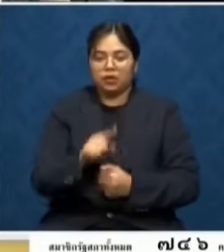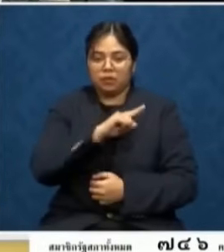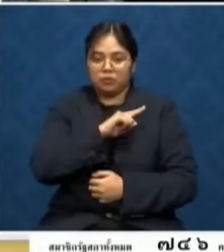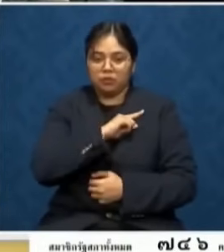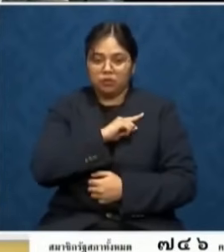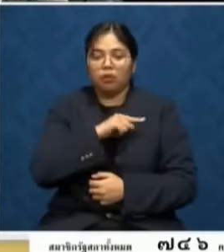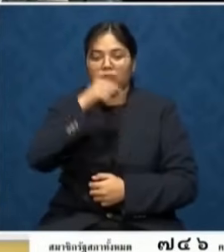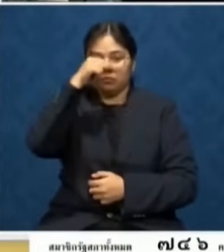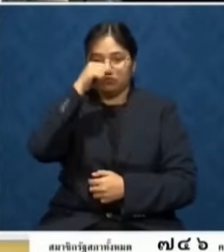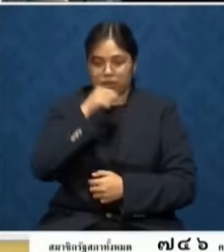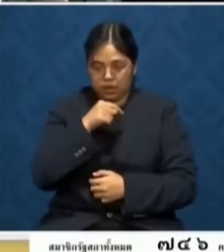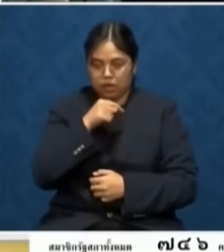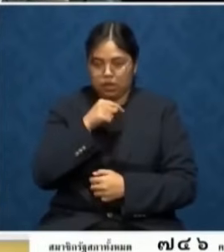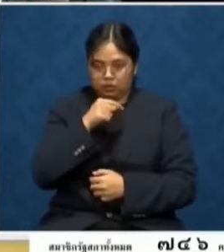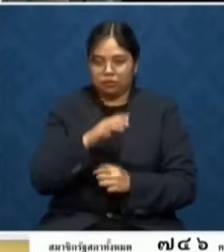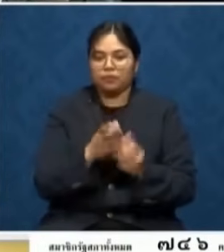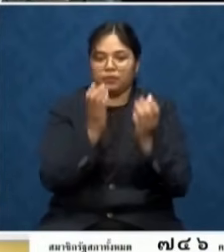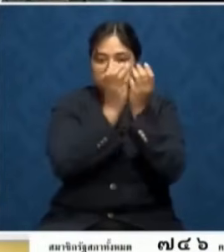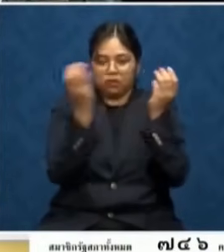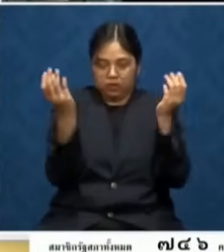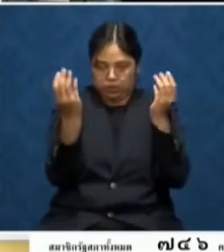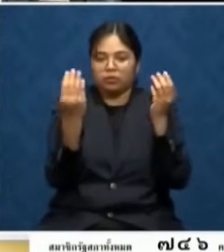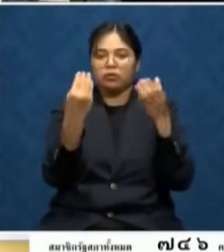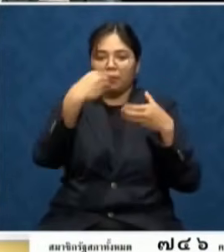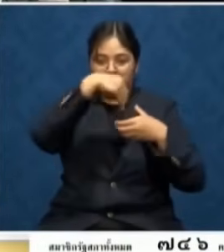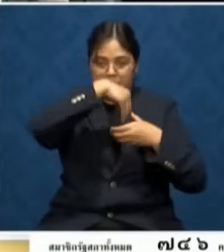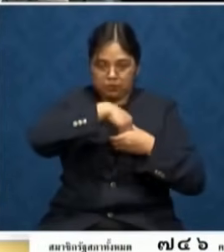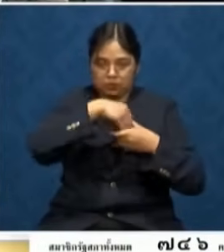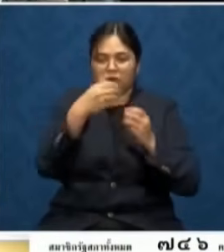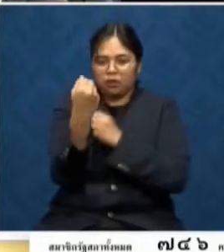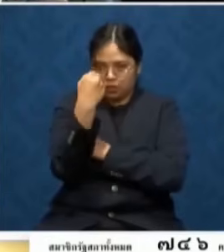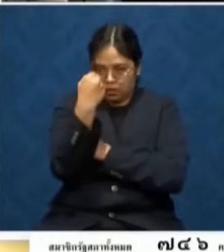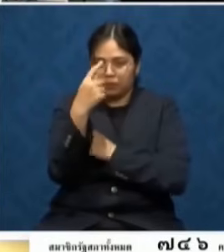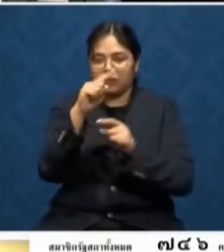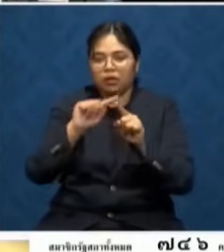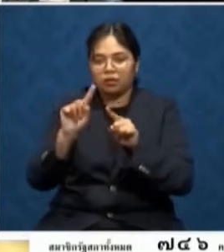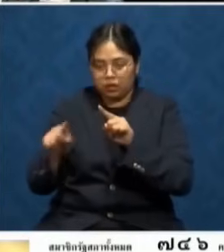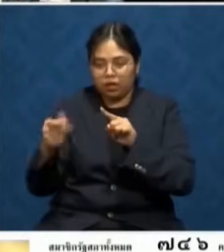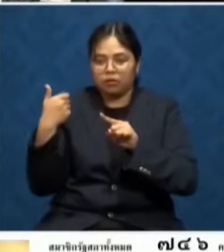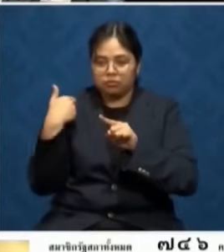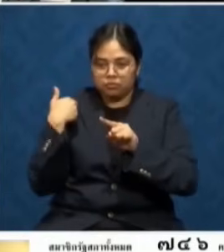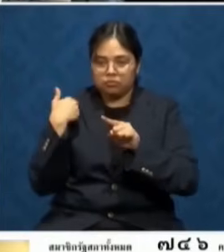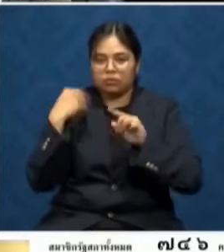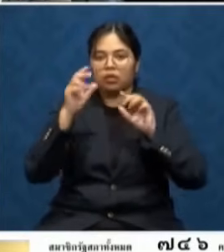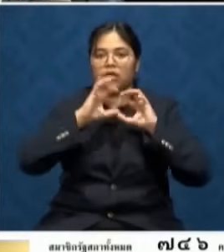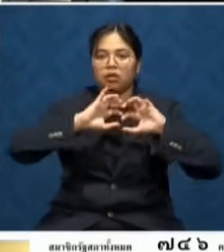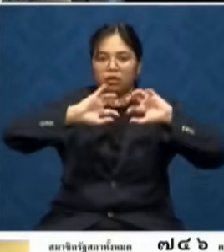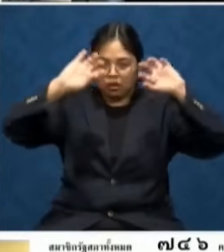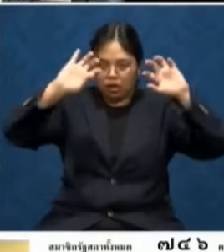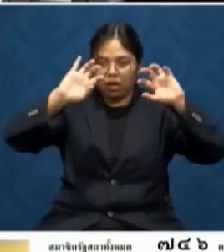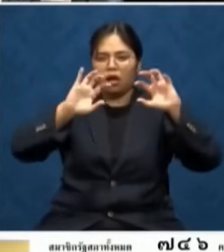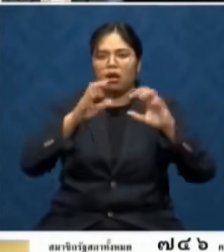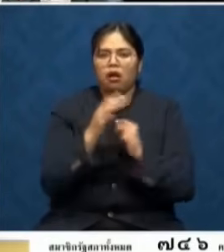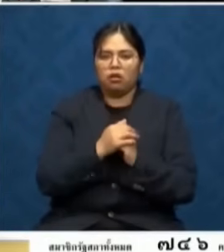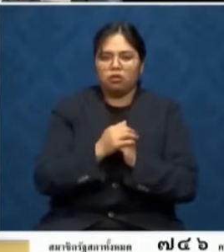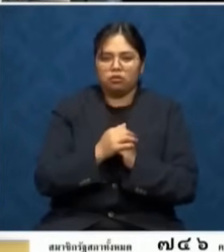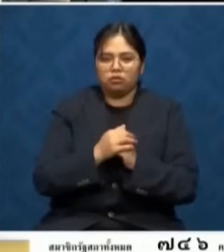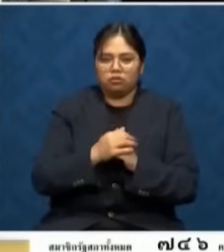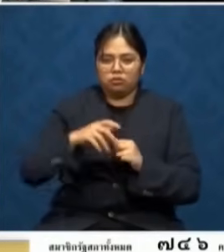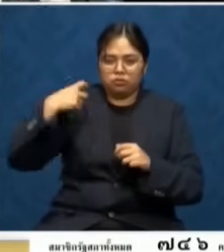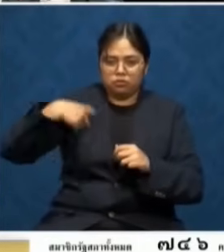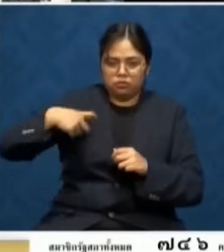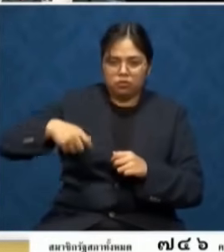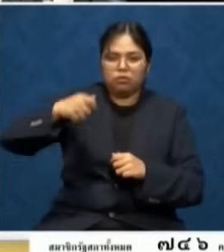มหากษัตริย์ทรงใช้อำนาจนิติบัญญัติทางรัฐสภาอำนาจบริหารทางคณะรัฐมนตรีอำนาจตุลาการทางศา